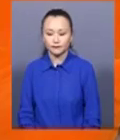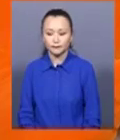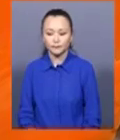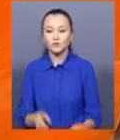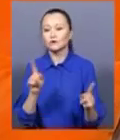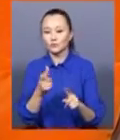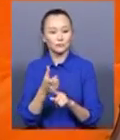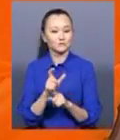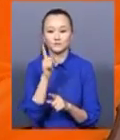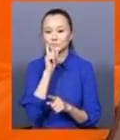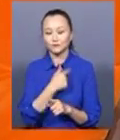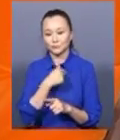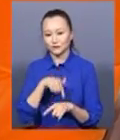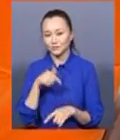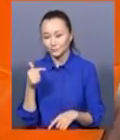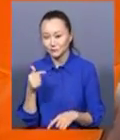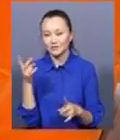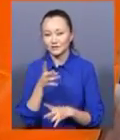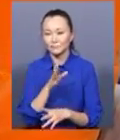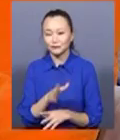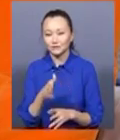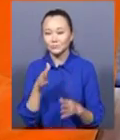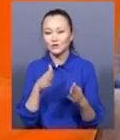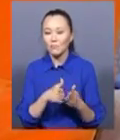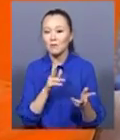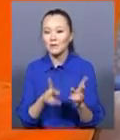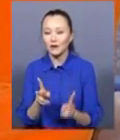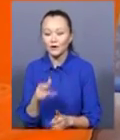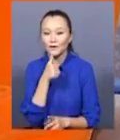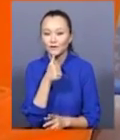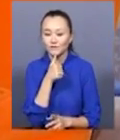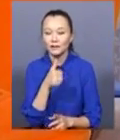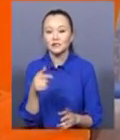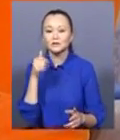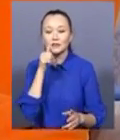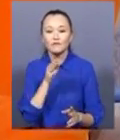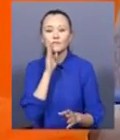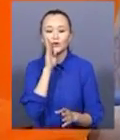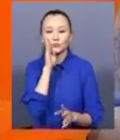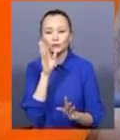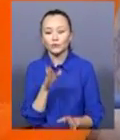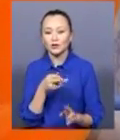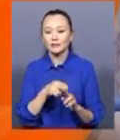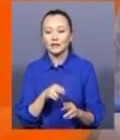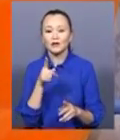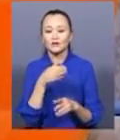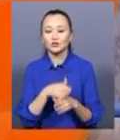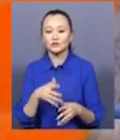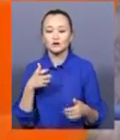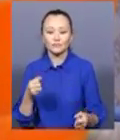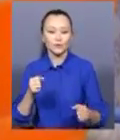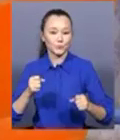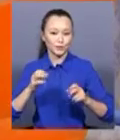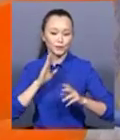А что, очень вкусно, как мне кажется. Надо будет племяннице такое приготовить. Но завтрак – это только одна часть здорового утра. Для того,